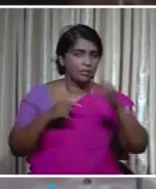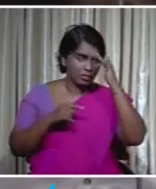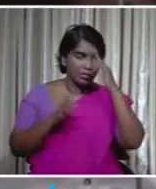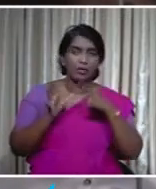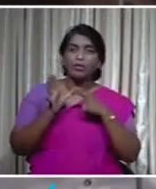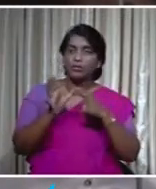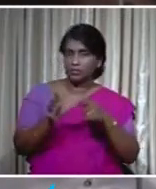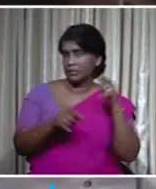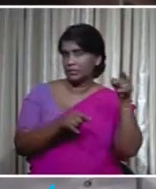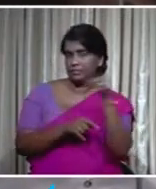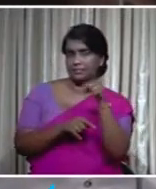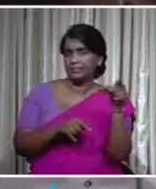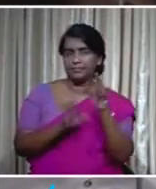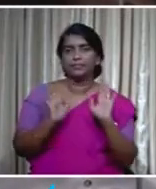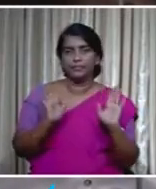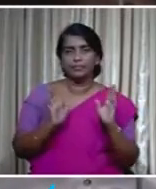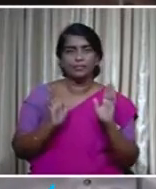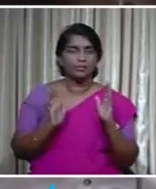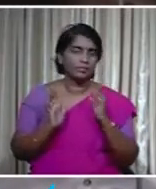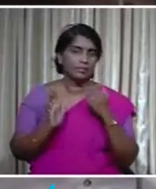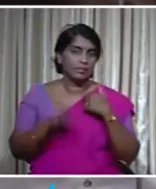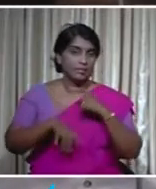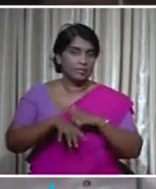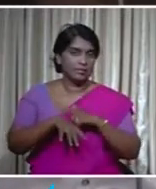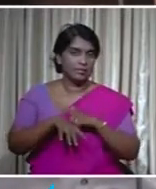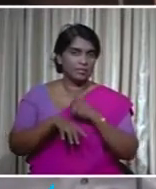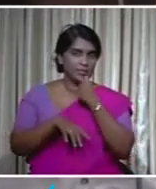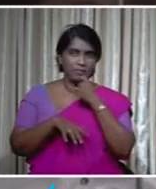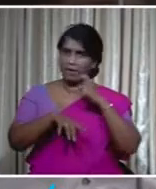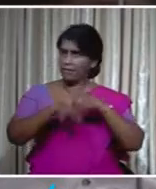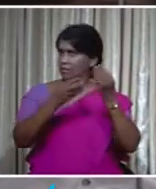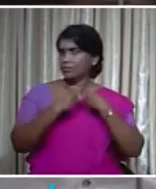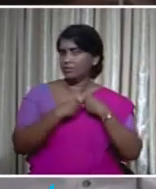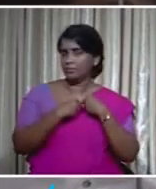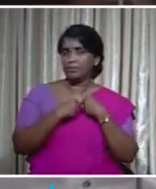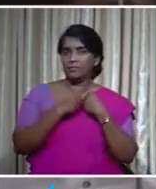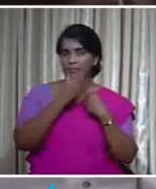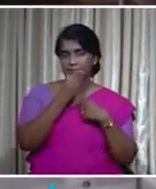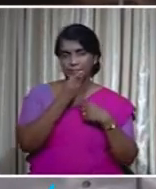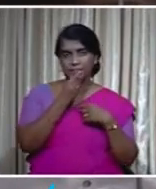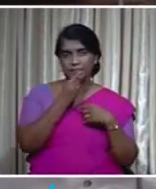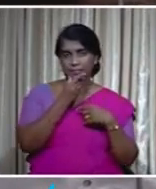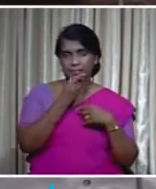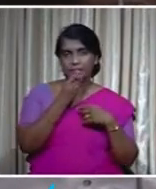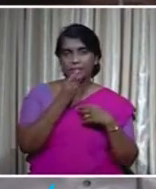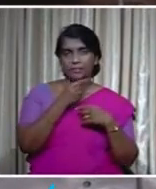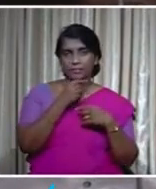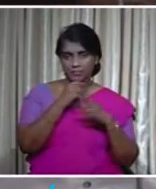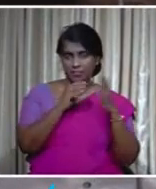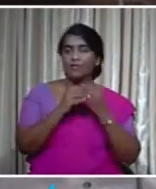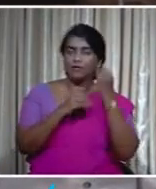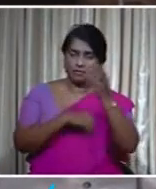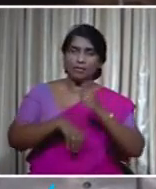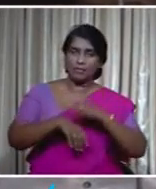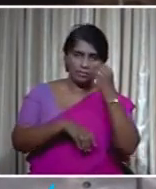ஆனால் என்னுடைய நேரத்தை எடுத்துக்கொண்டால் நீங்கள் அந்த நேரத்தை தர வேண்டும் என்பதை கட்டாயமாக நான் உங்களை வலியுறுத்துகிறேன். மிக முக்கியமாக இந்த நாட்டிலே